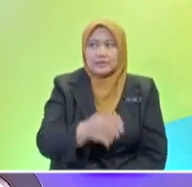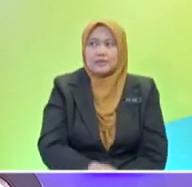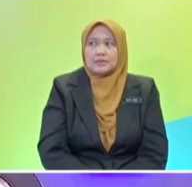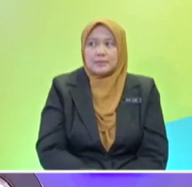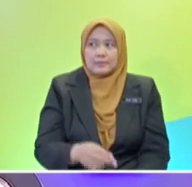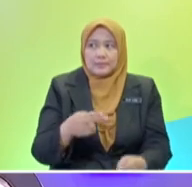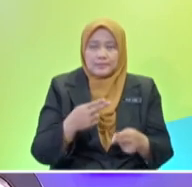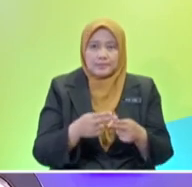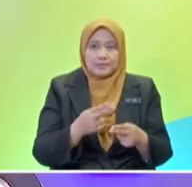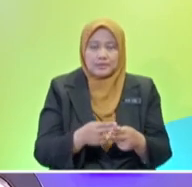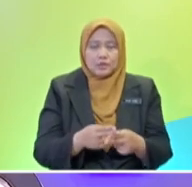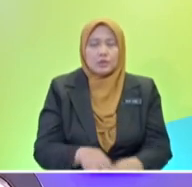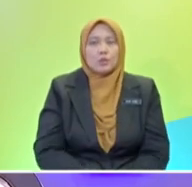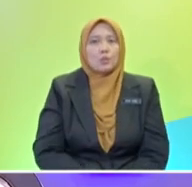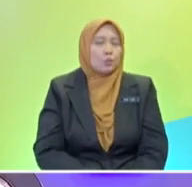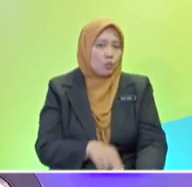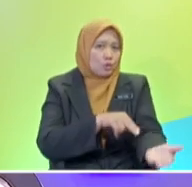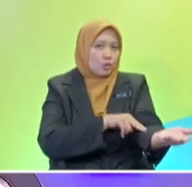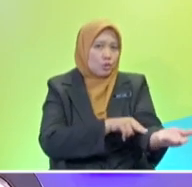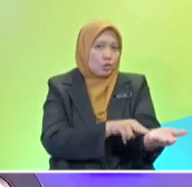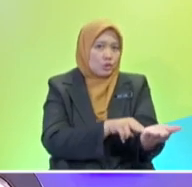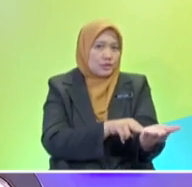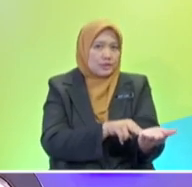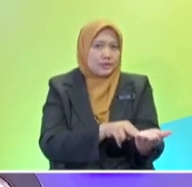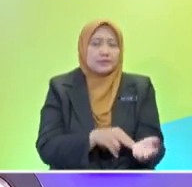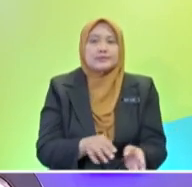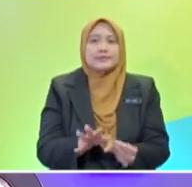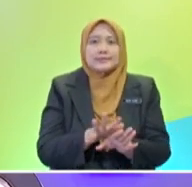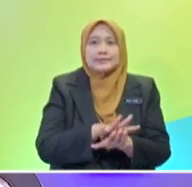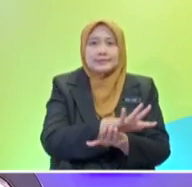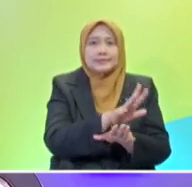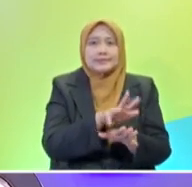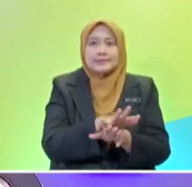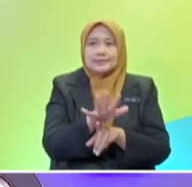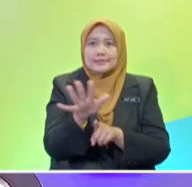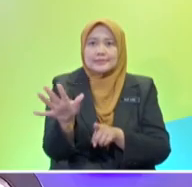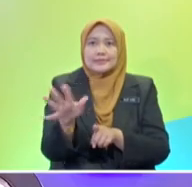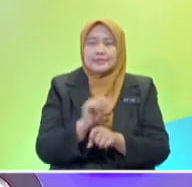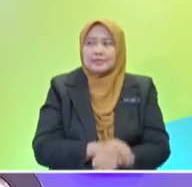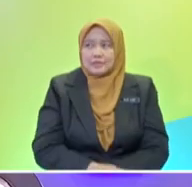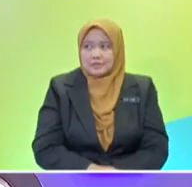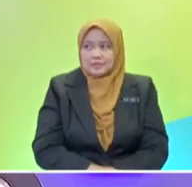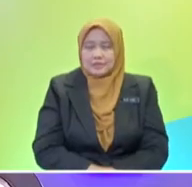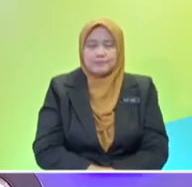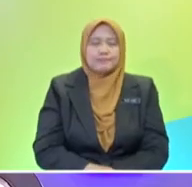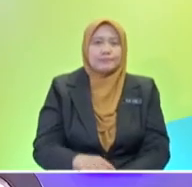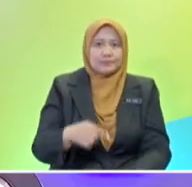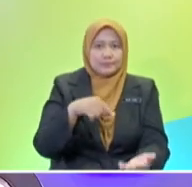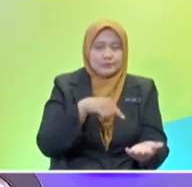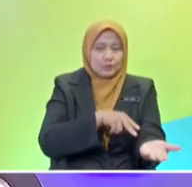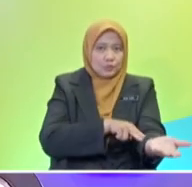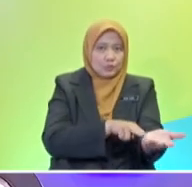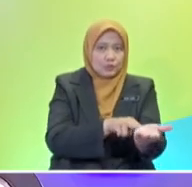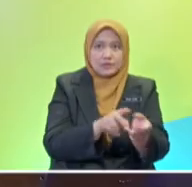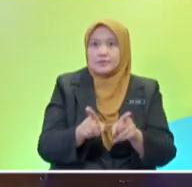urat jejala. Kalau yang ini kita panggil urat selari. Okey,